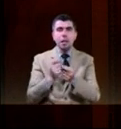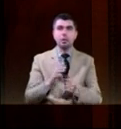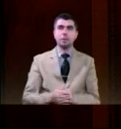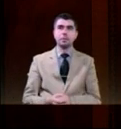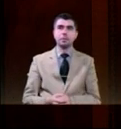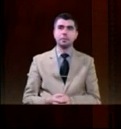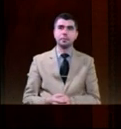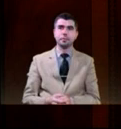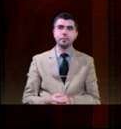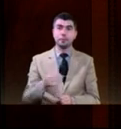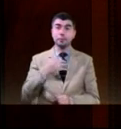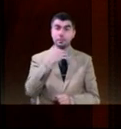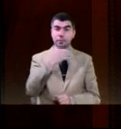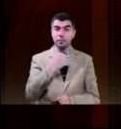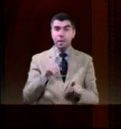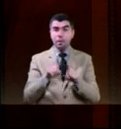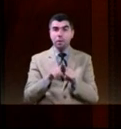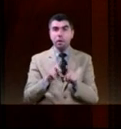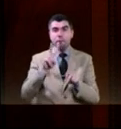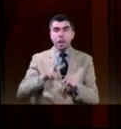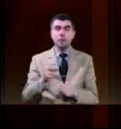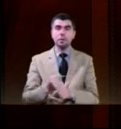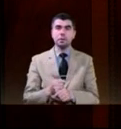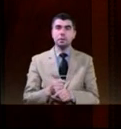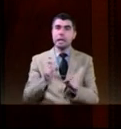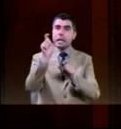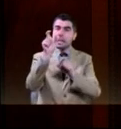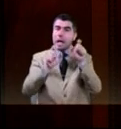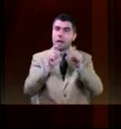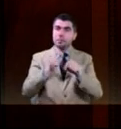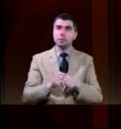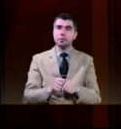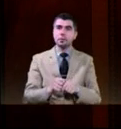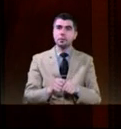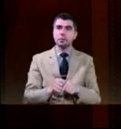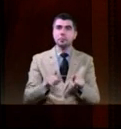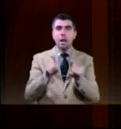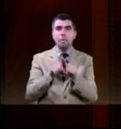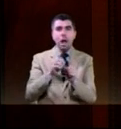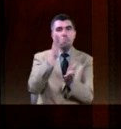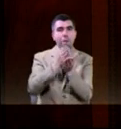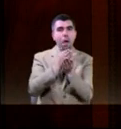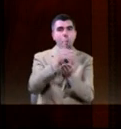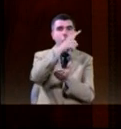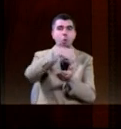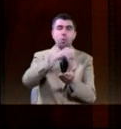ولكن كنعتقد ان الناس فيهم الانصاف في العموم.